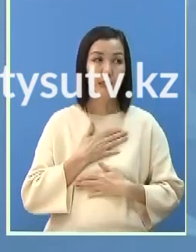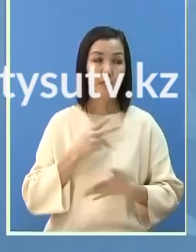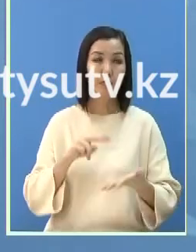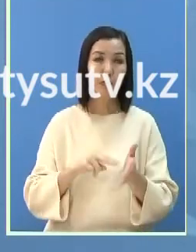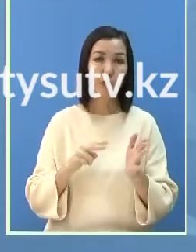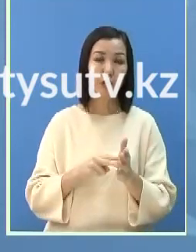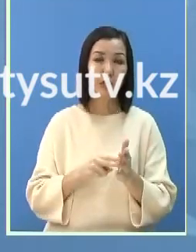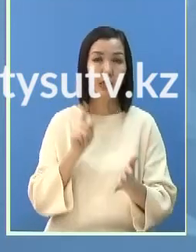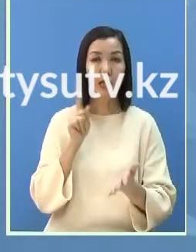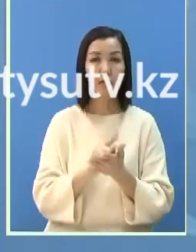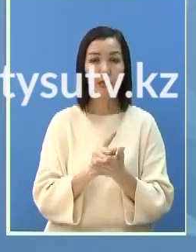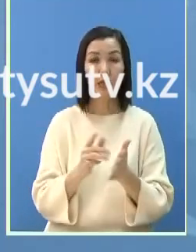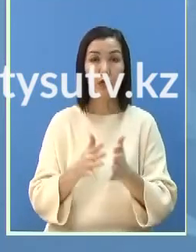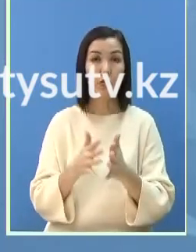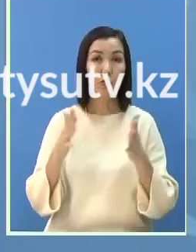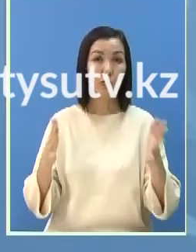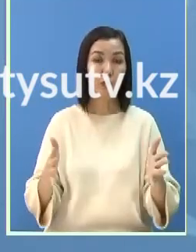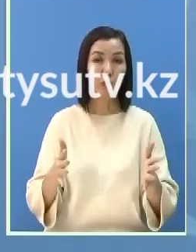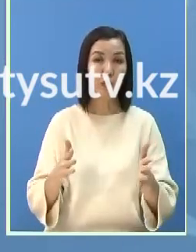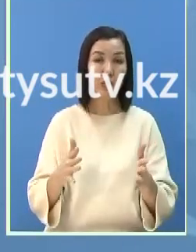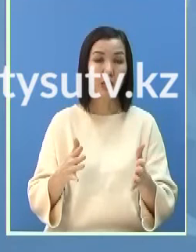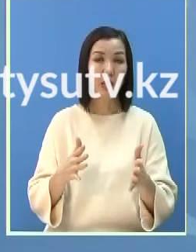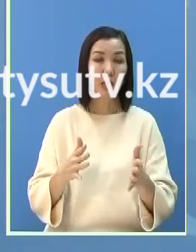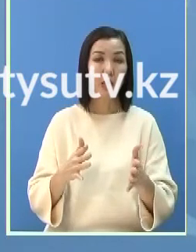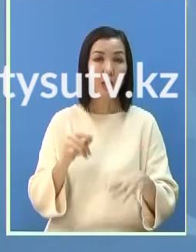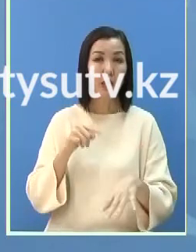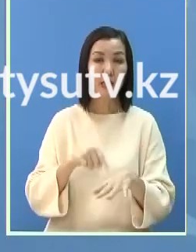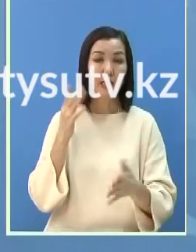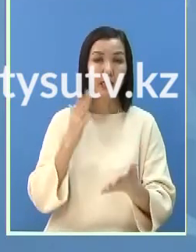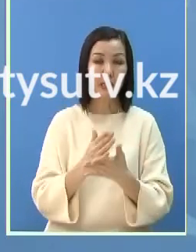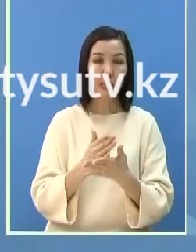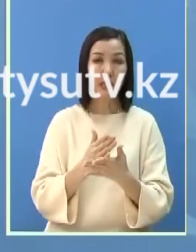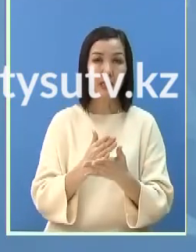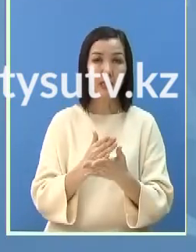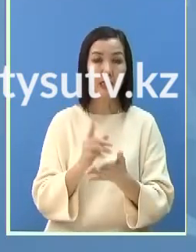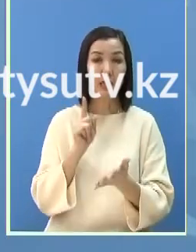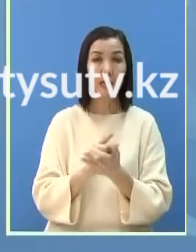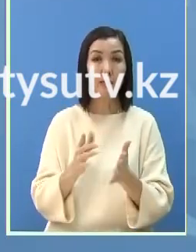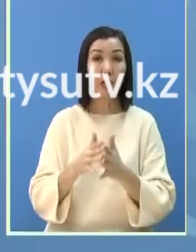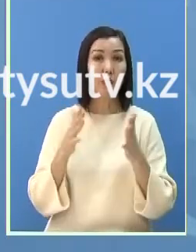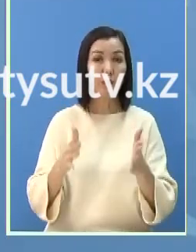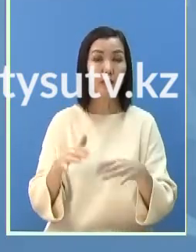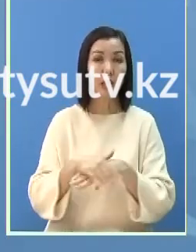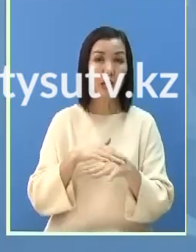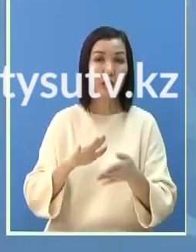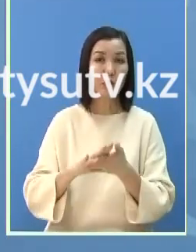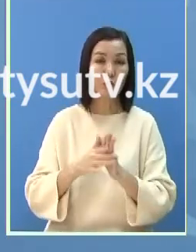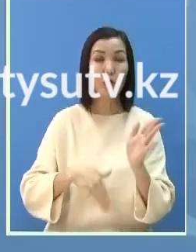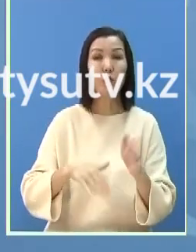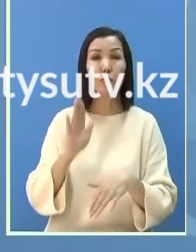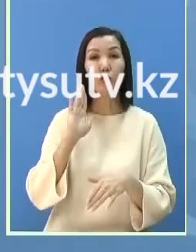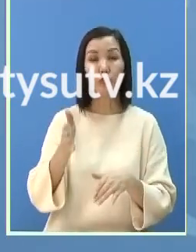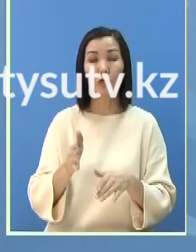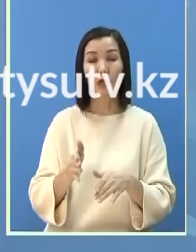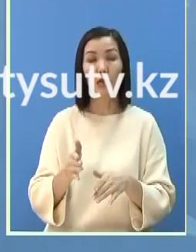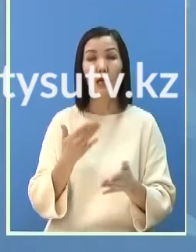түсетін алым-салықтың көлемін өсіруге негізі бағытталады ғой. Иә, әрине. Алым-салық егер көбейетін болса, халықтың тұрмыс жағдайы да түзеледі.